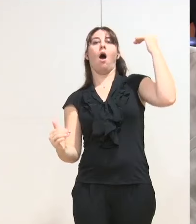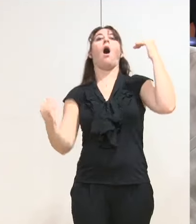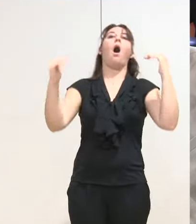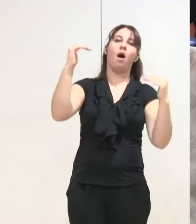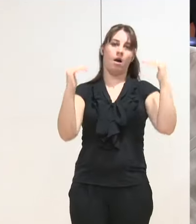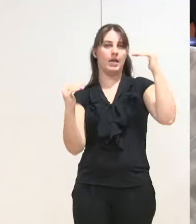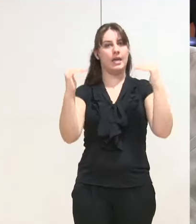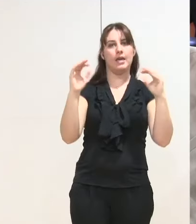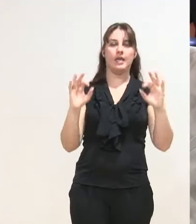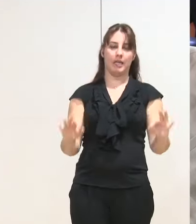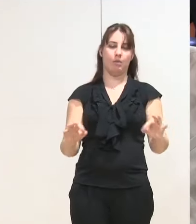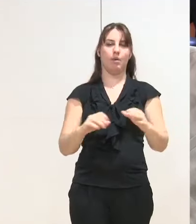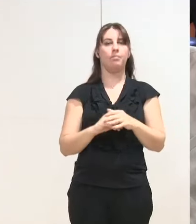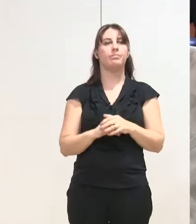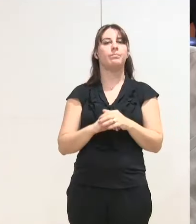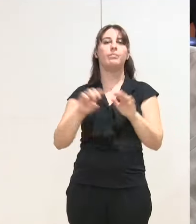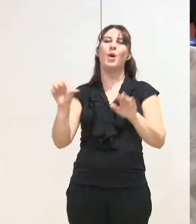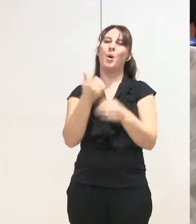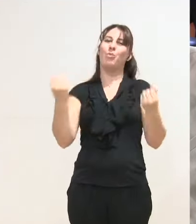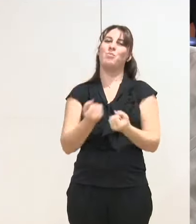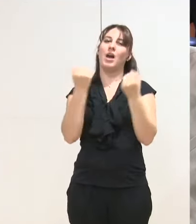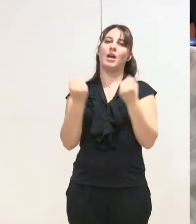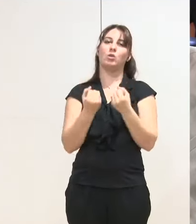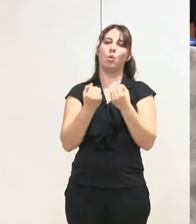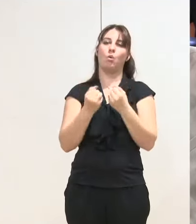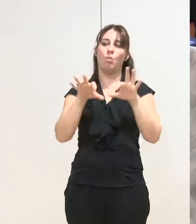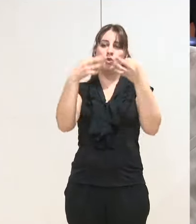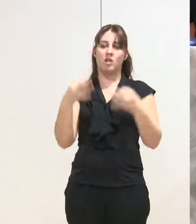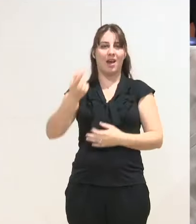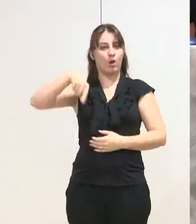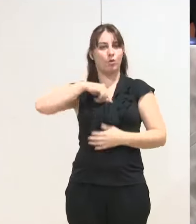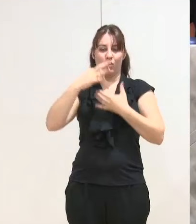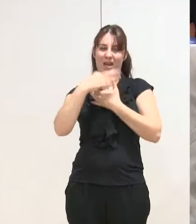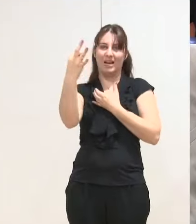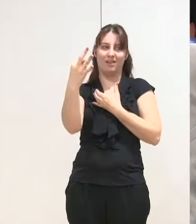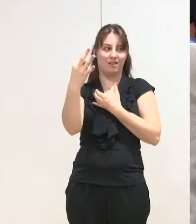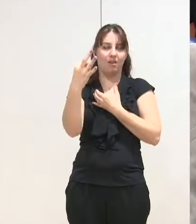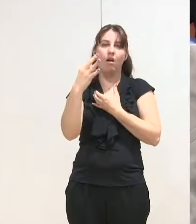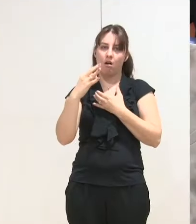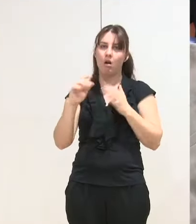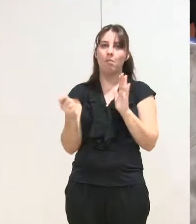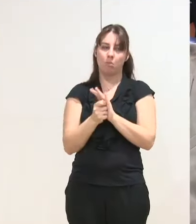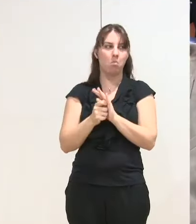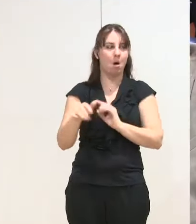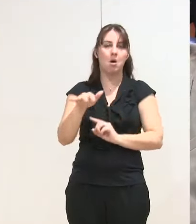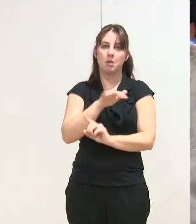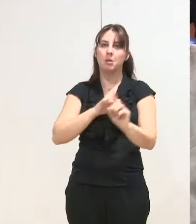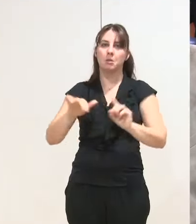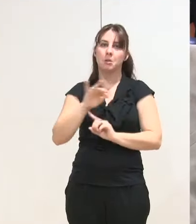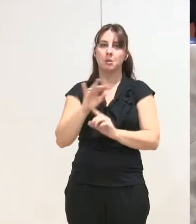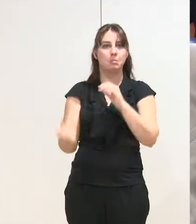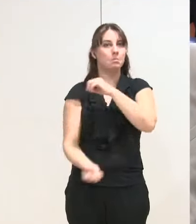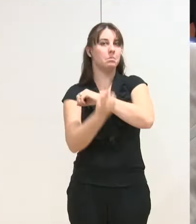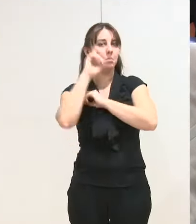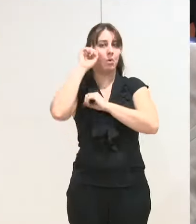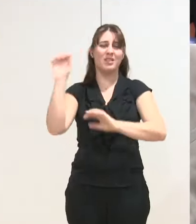2014 cette première action budgétaire de notre majorité s'est fait dans une situation particulière puisque c'est la première fois dans